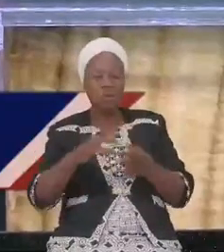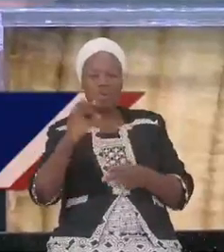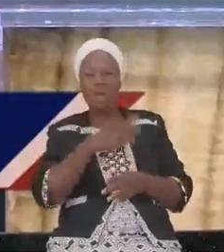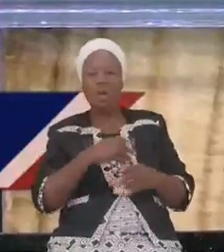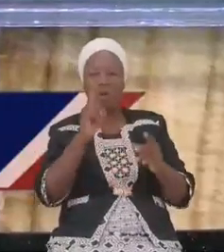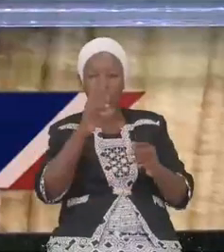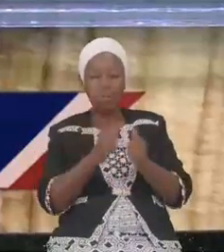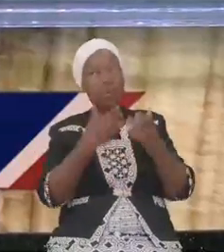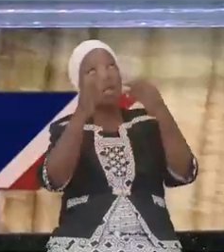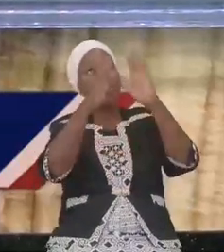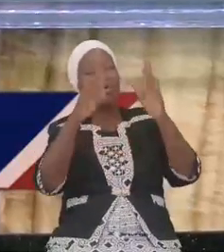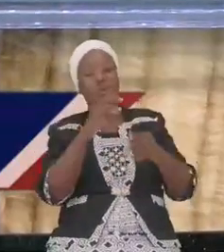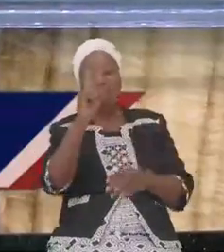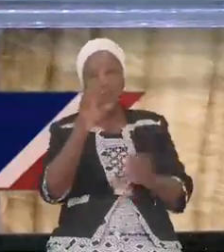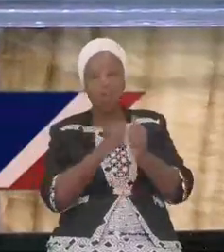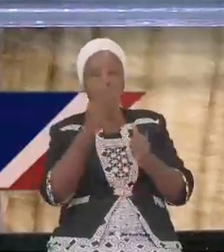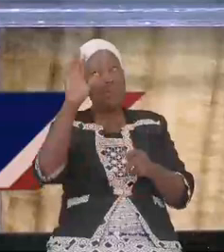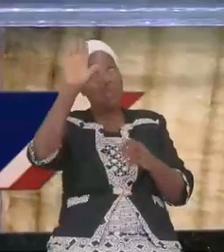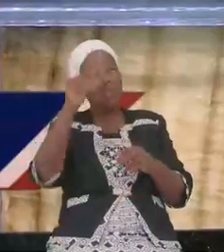un avec sa parole.